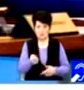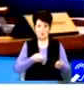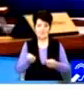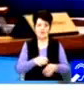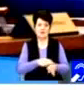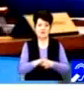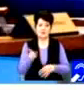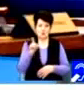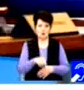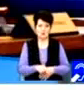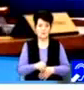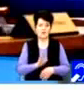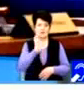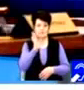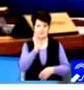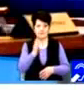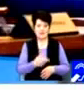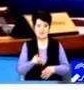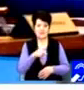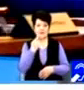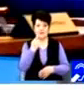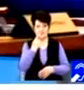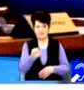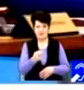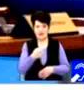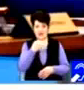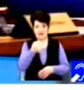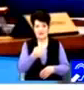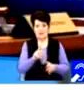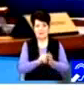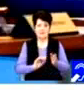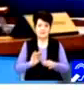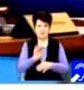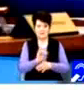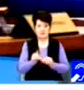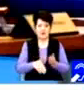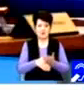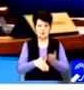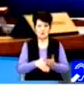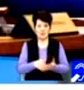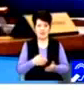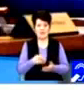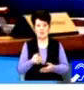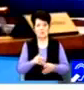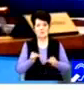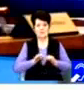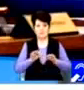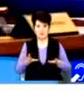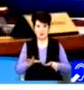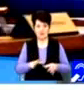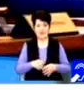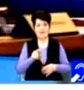execută după ce în dimineața zilei liderul pdm anunțat că urmează indexarea pensiilor și acordarea de ajutoare financiare cu ocazia Sărbătorilor de